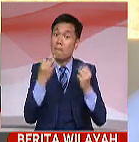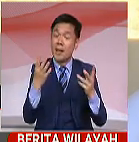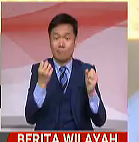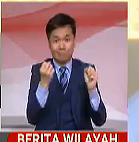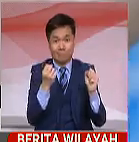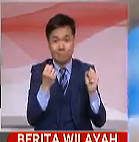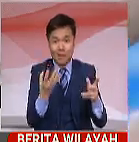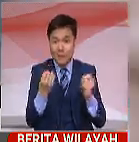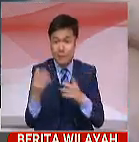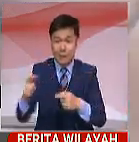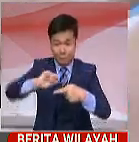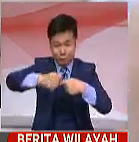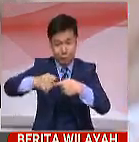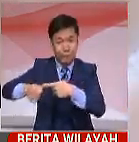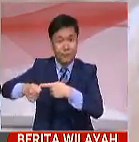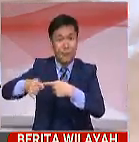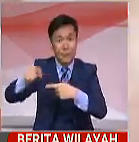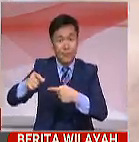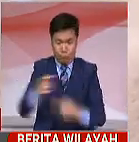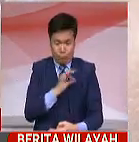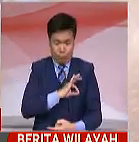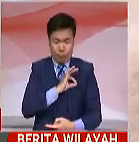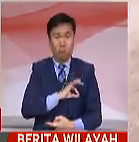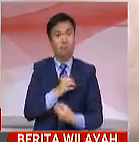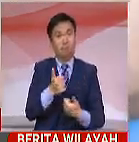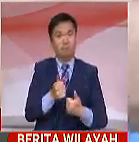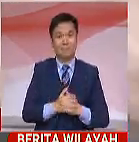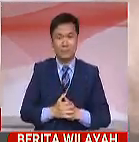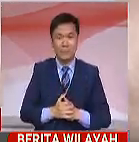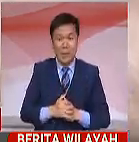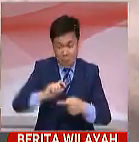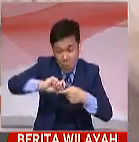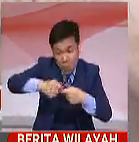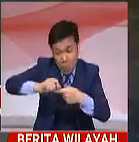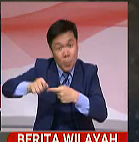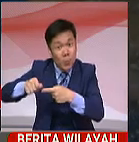kita akan pendapatan yang agak lumayan. Kalau kita ada udang